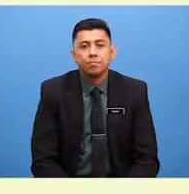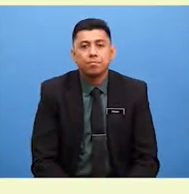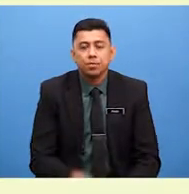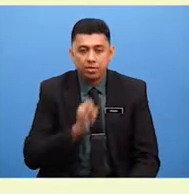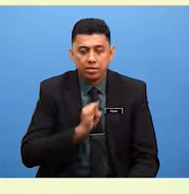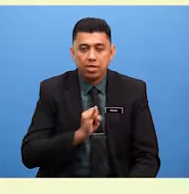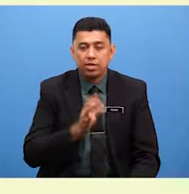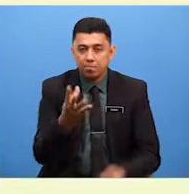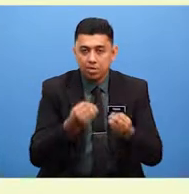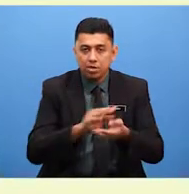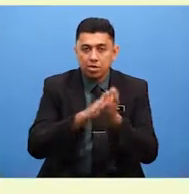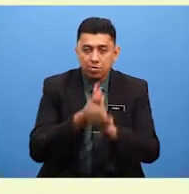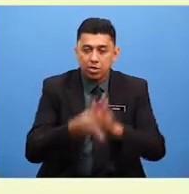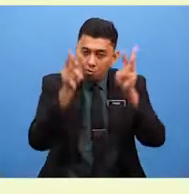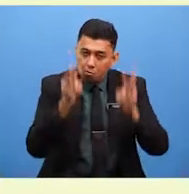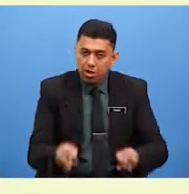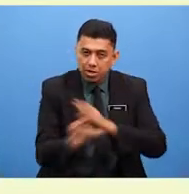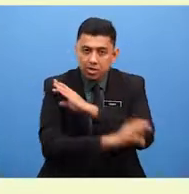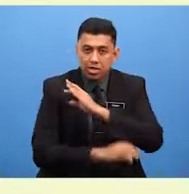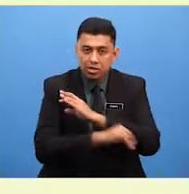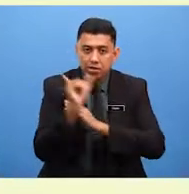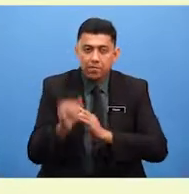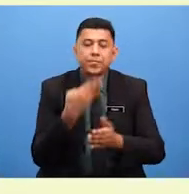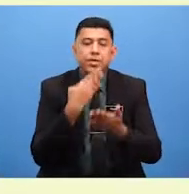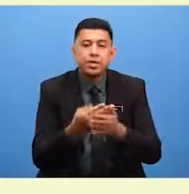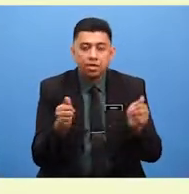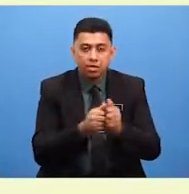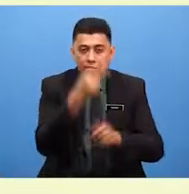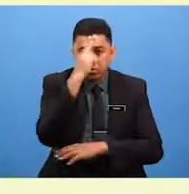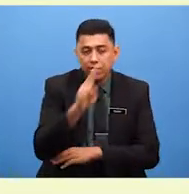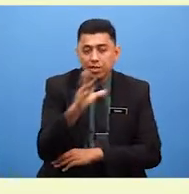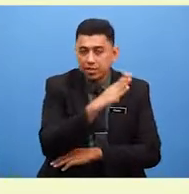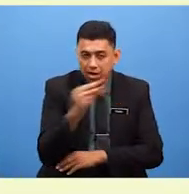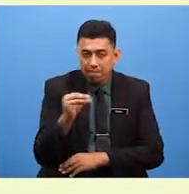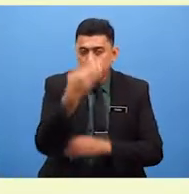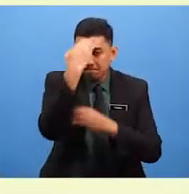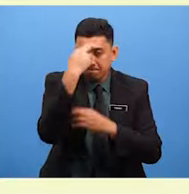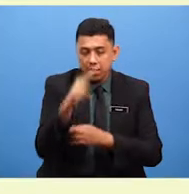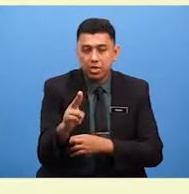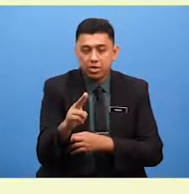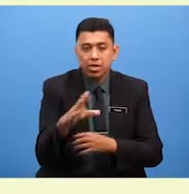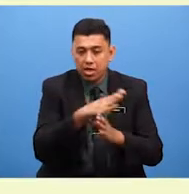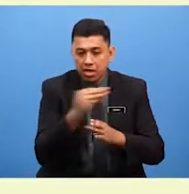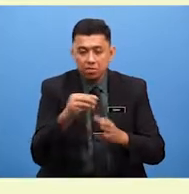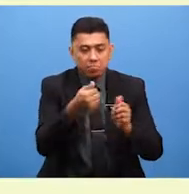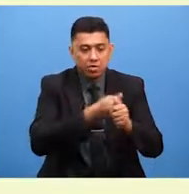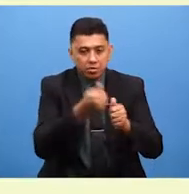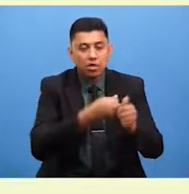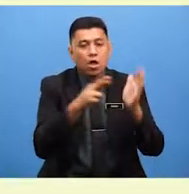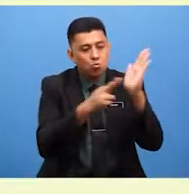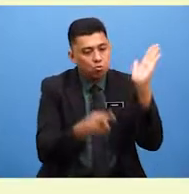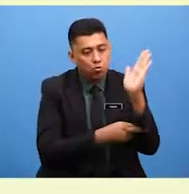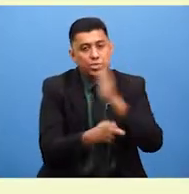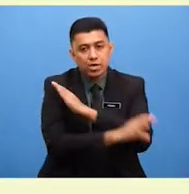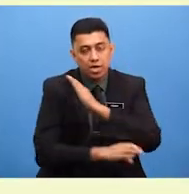Saya nak menjadi warga negara yang baik dengan menghormati dan mematuhi setiap rukun negara, Cikgu.